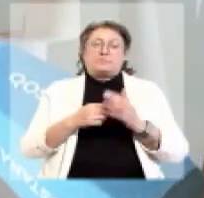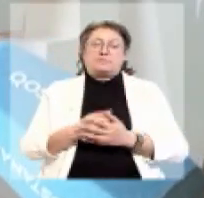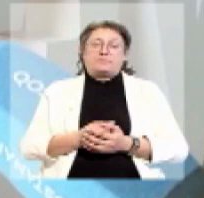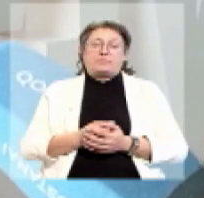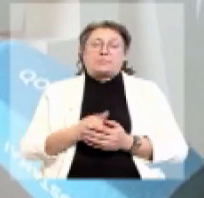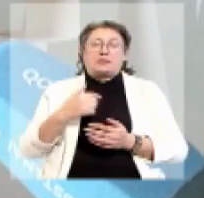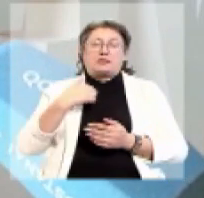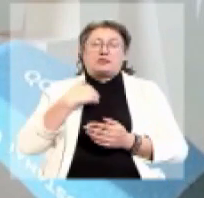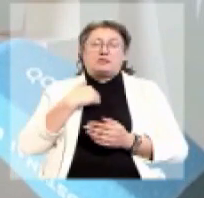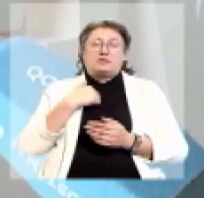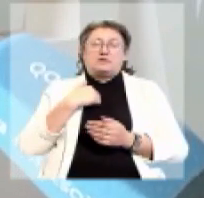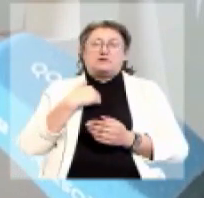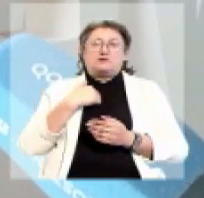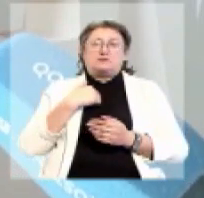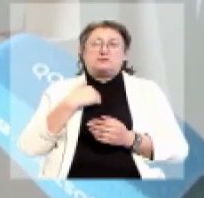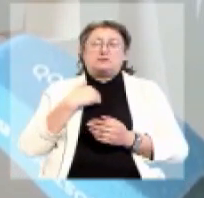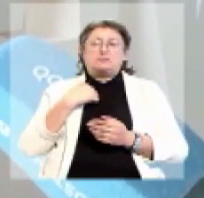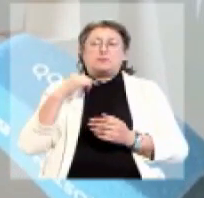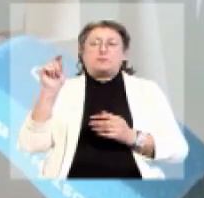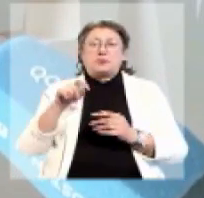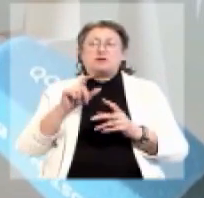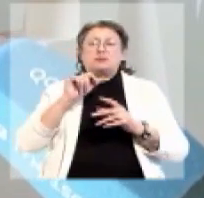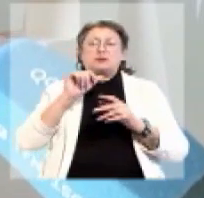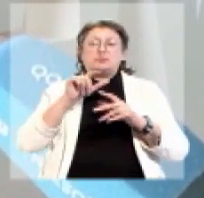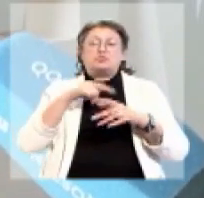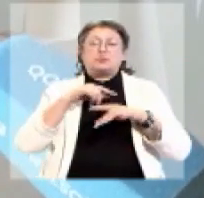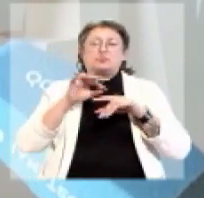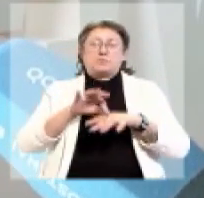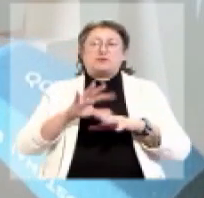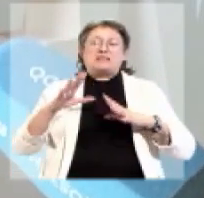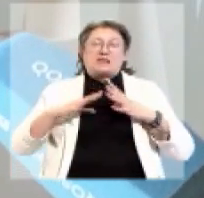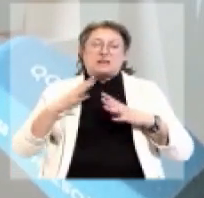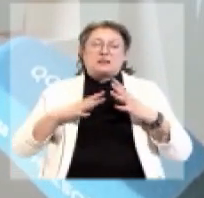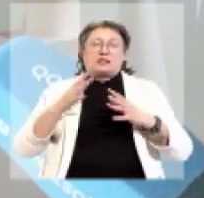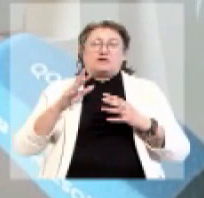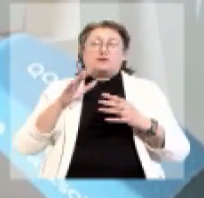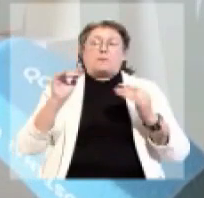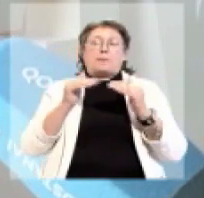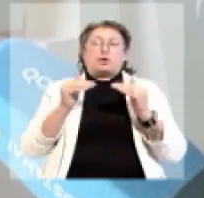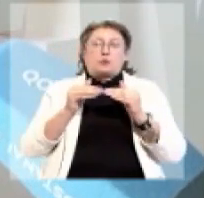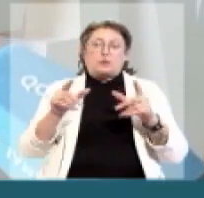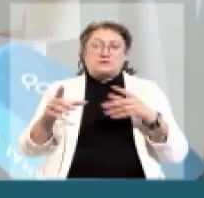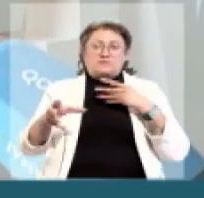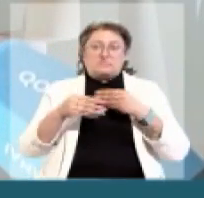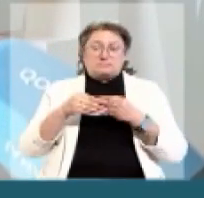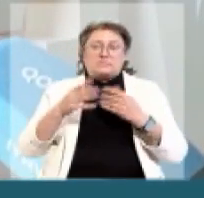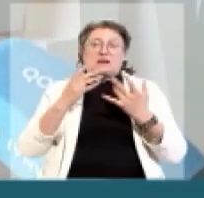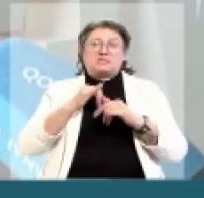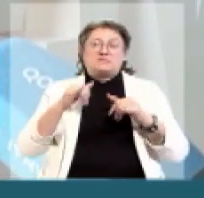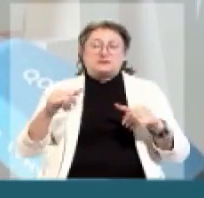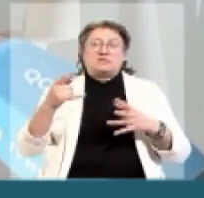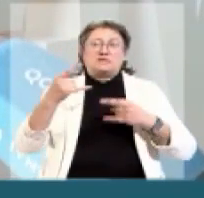Біз Қостанай облысымен бұл салада 3 жылға жуық тәжірибе алмасып келеміз. Әріптестік аясында тренингтер өткізіп тұрамыз.